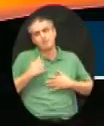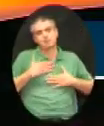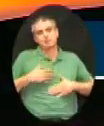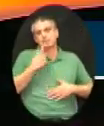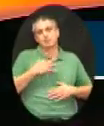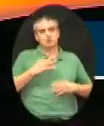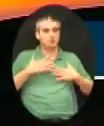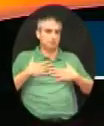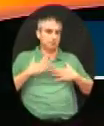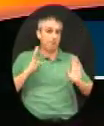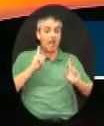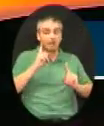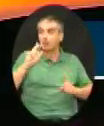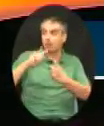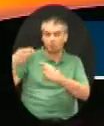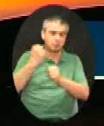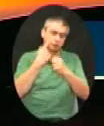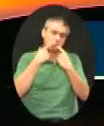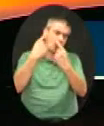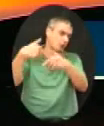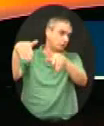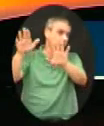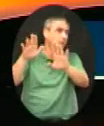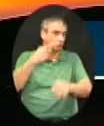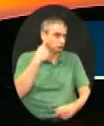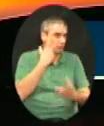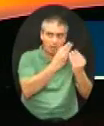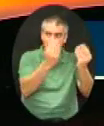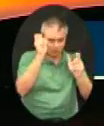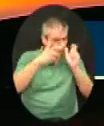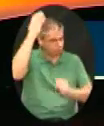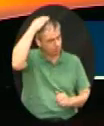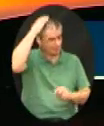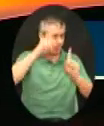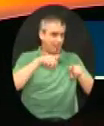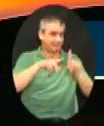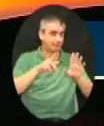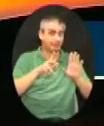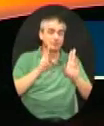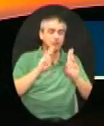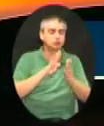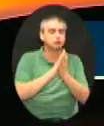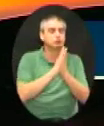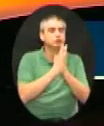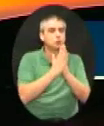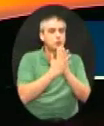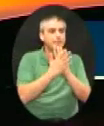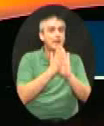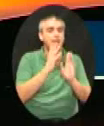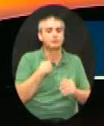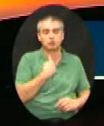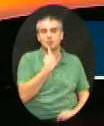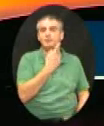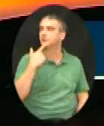אבל שאחרים יעשו מה שבא להם. ואתה שומע את זה, גם אנשים מחופשי כיפות לפעמים. יש שינויים גם במה